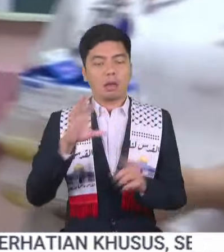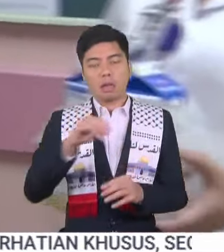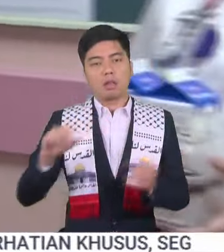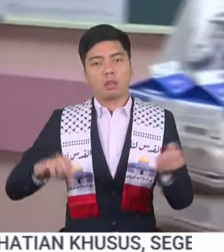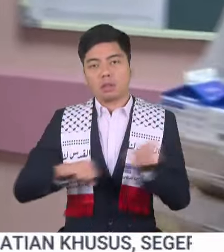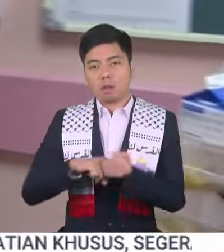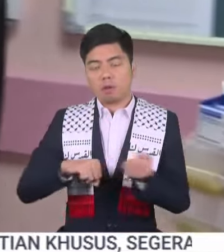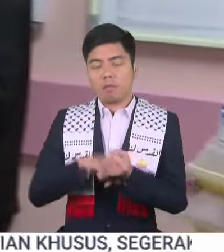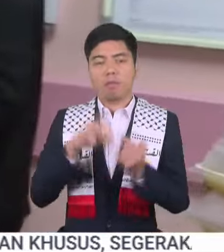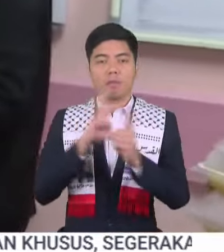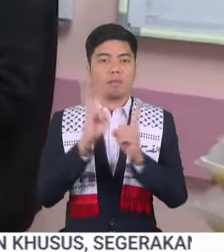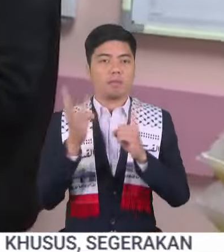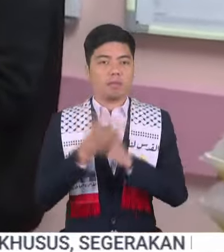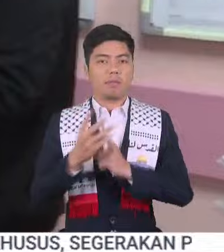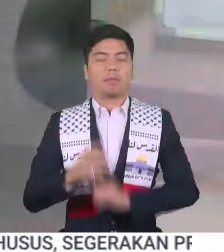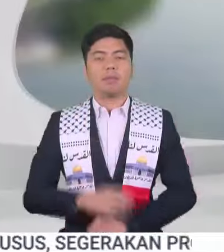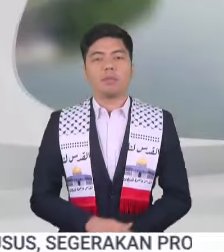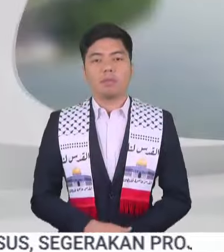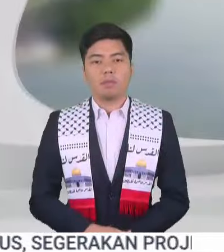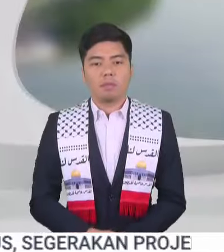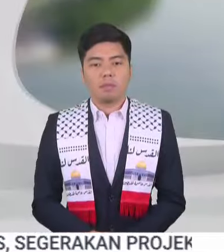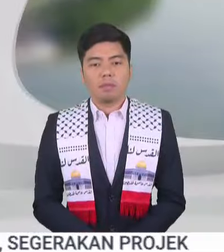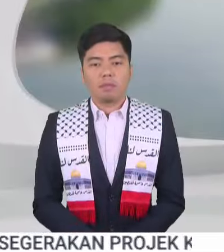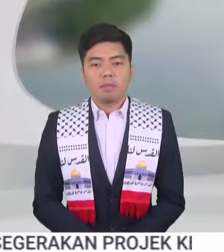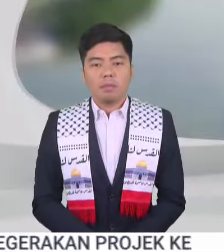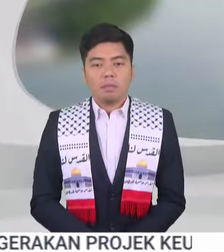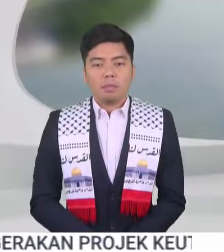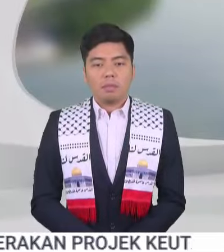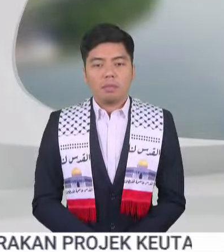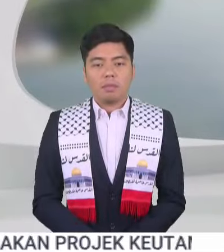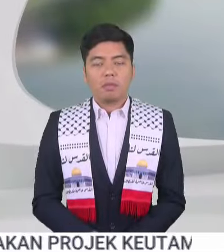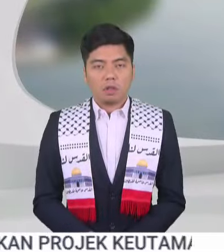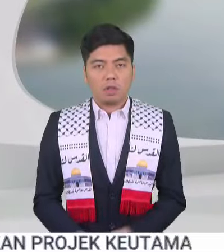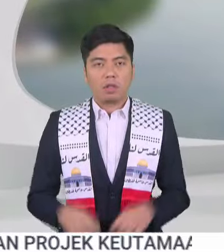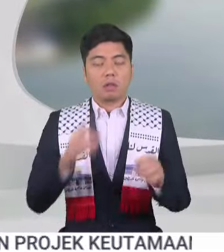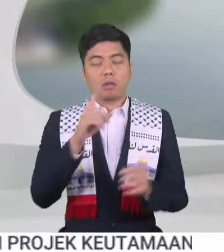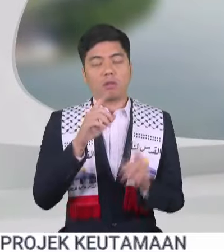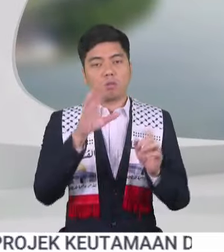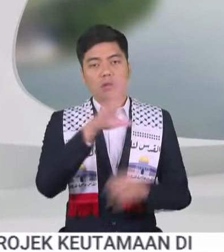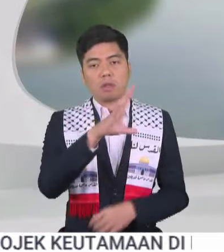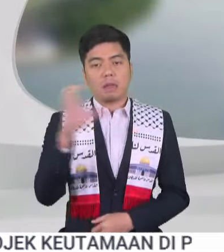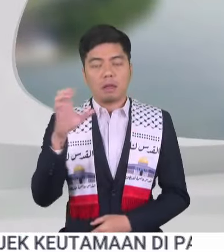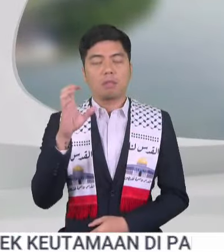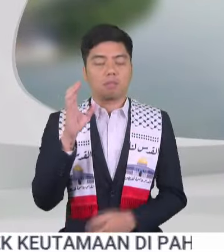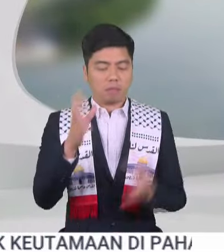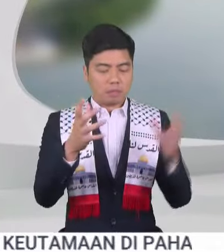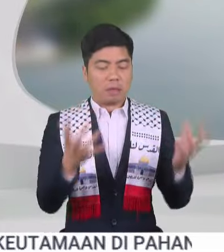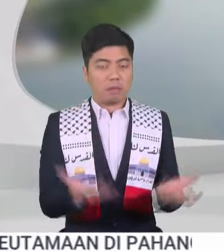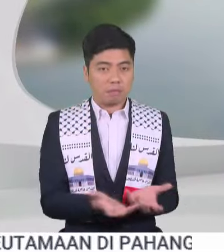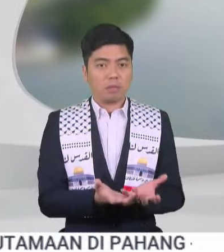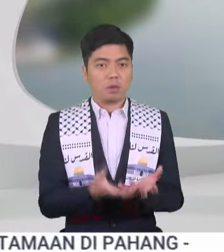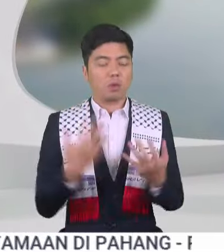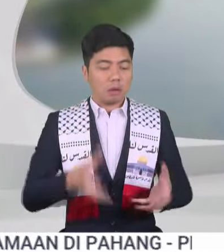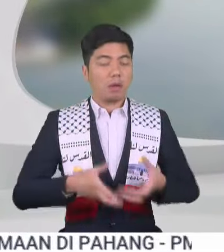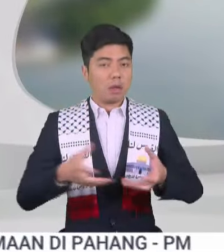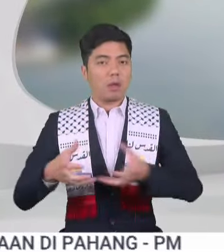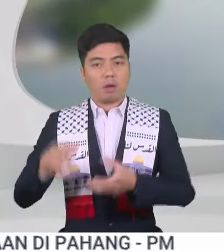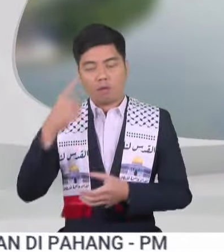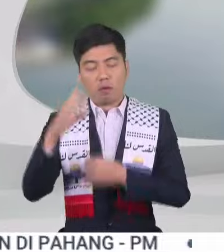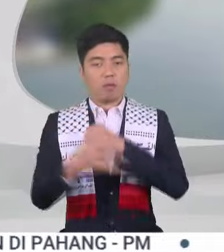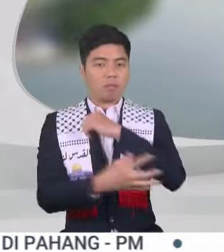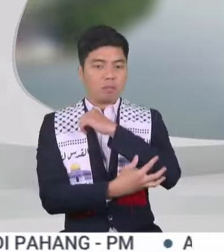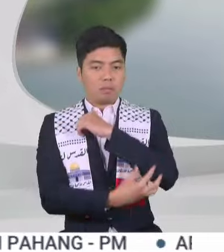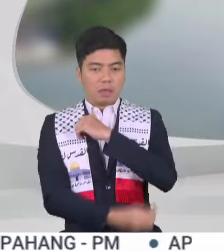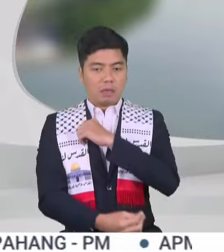aktiviti kebajikan dianjurkan. Sebanyak 500 bakul makanan diagihkan kepada golongan asnaf sempena program Jelajah